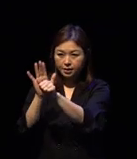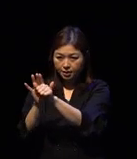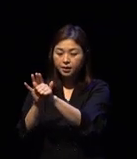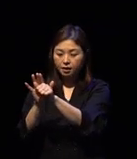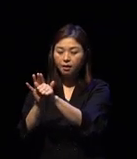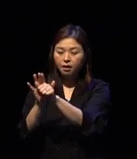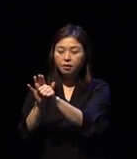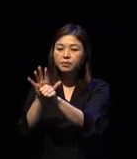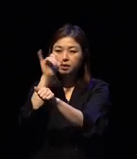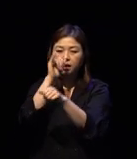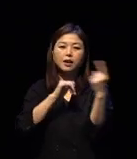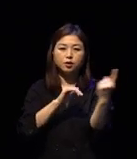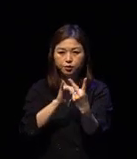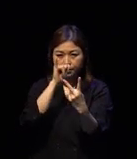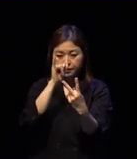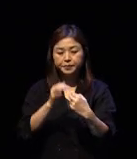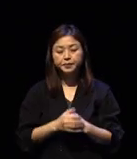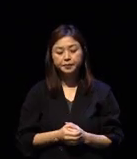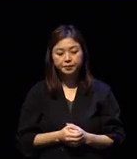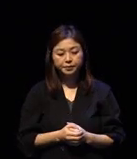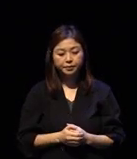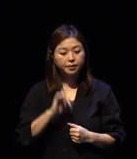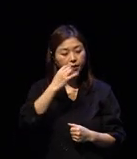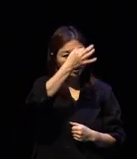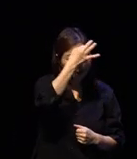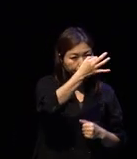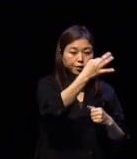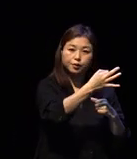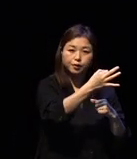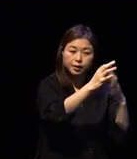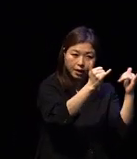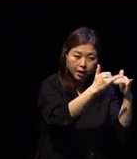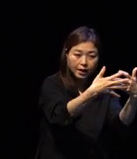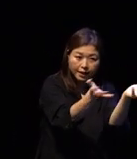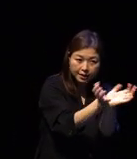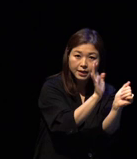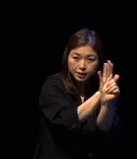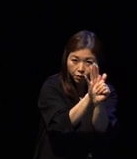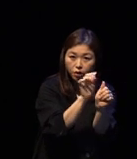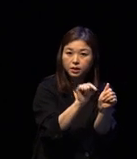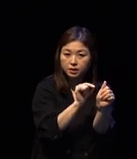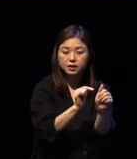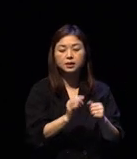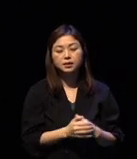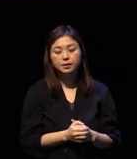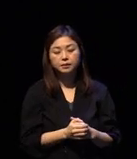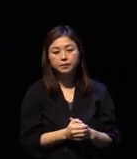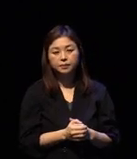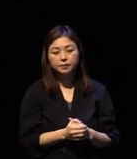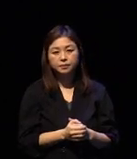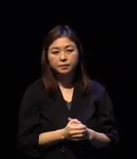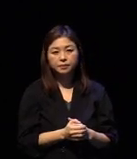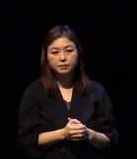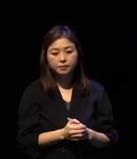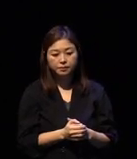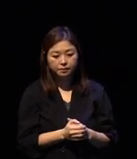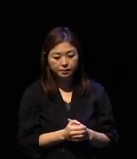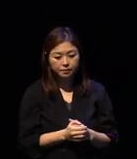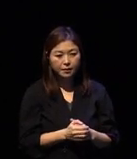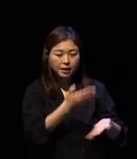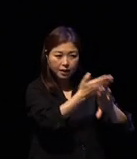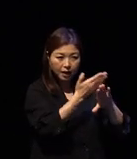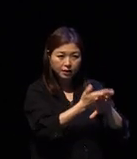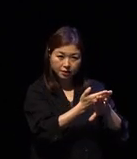두 가지 유형으로 지원합니다 예술가 단체 지원 유형의 경우에는 앞서 그 말씀드린 타당로와